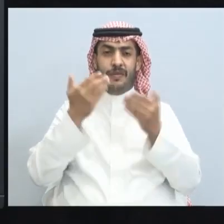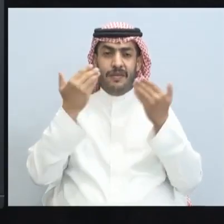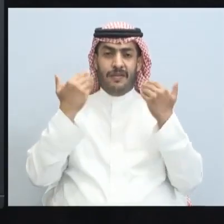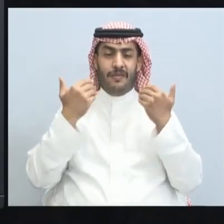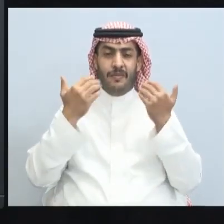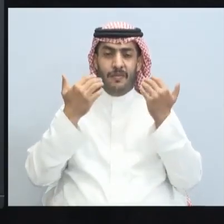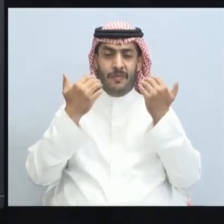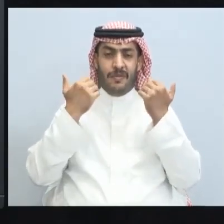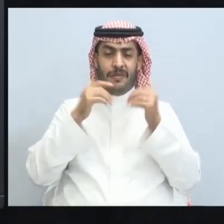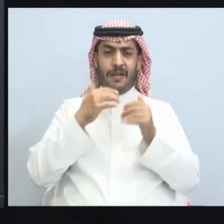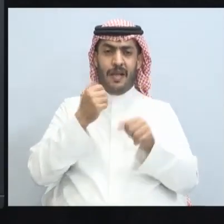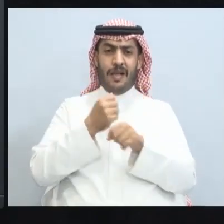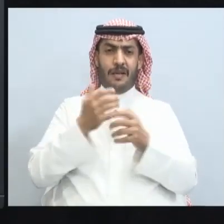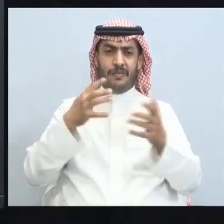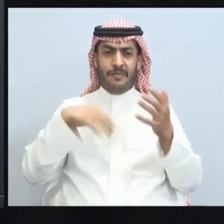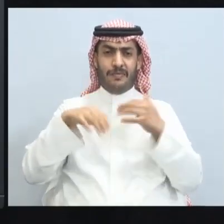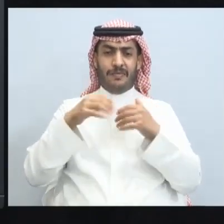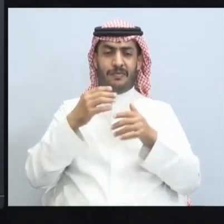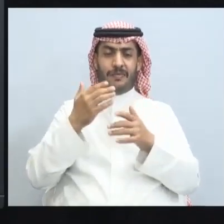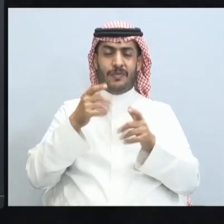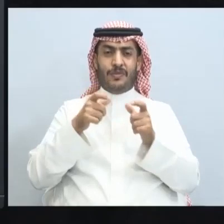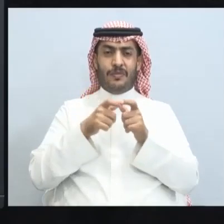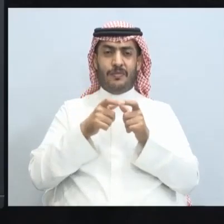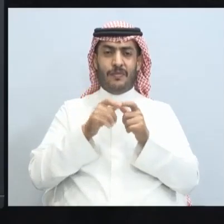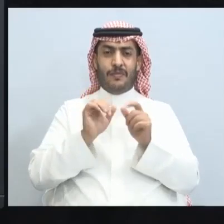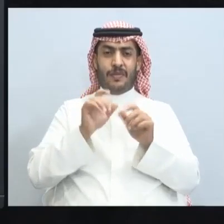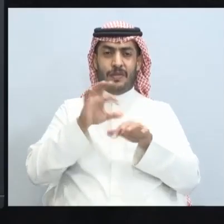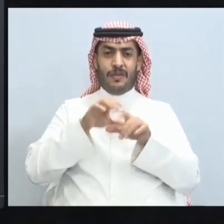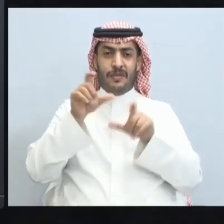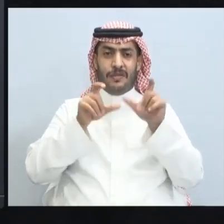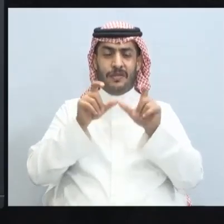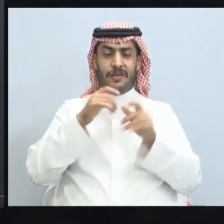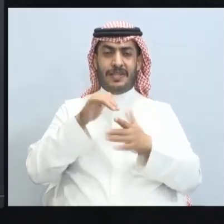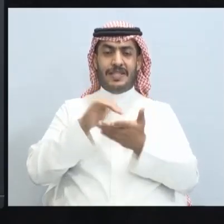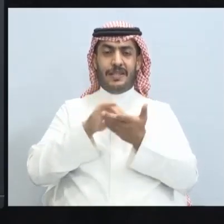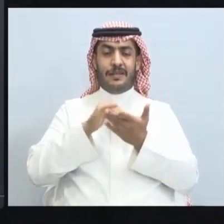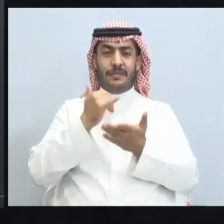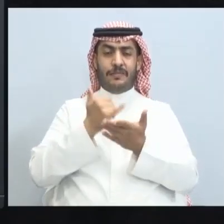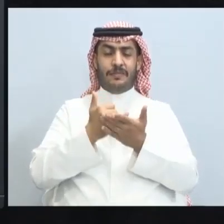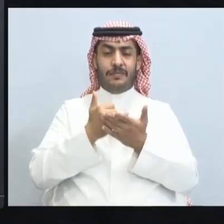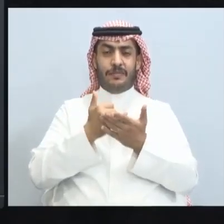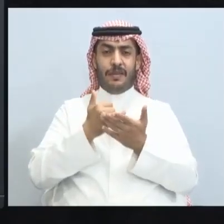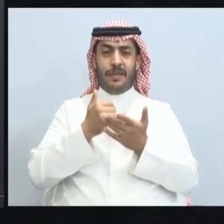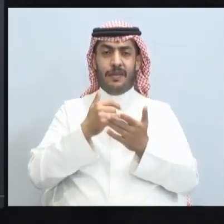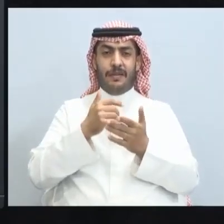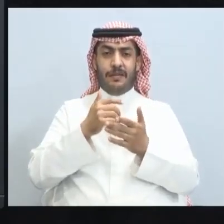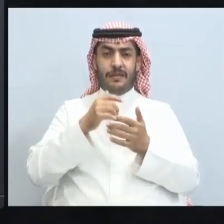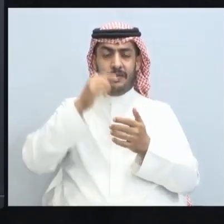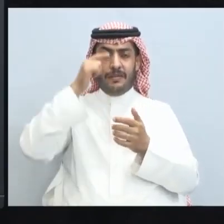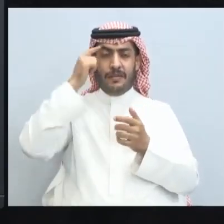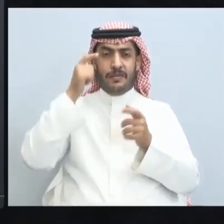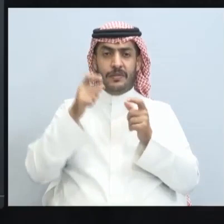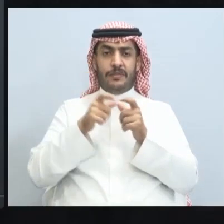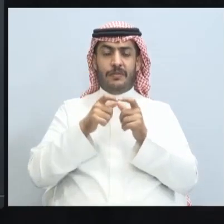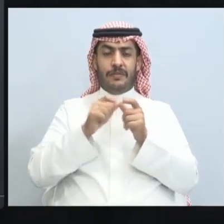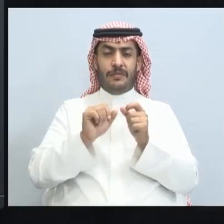قبل ان يتم او يعقد الاجتماع او ياتي المشاركين اذا السكرتير او قد يكون السكرتاريا اذا كان اجتماع